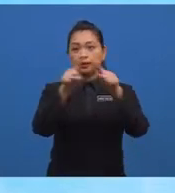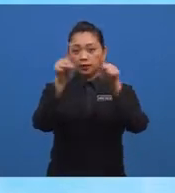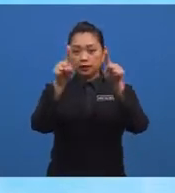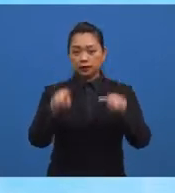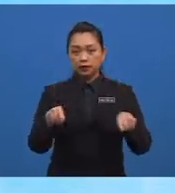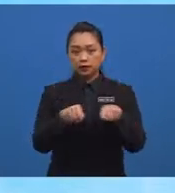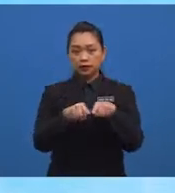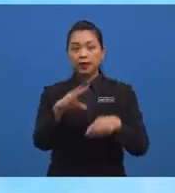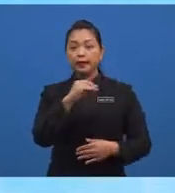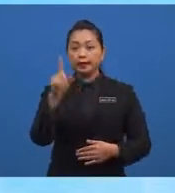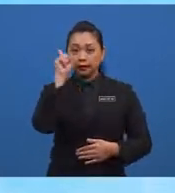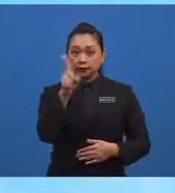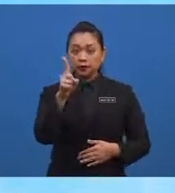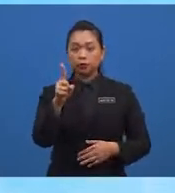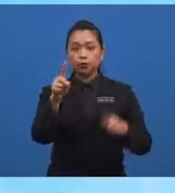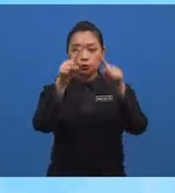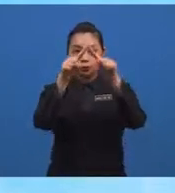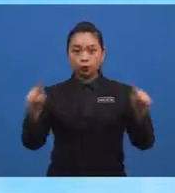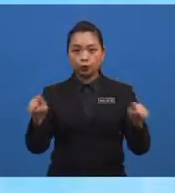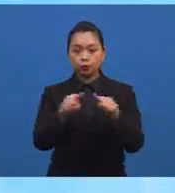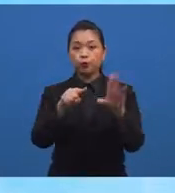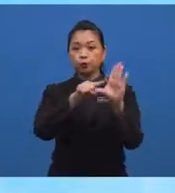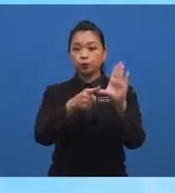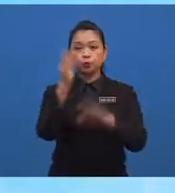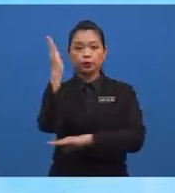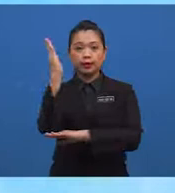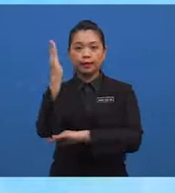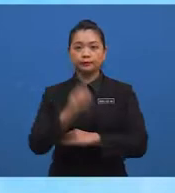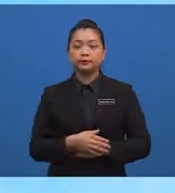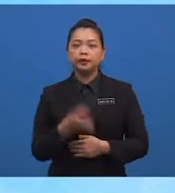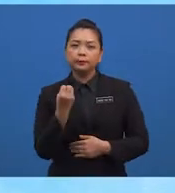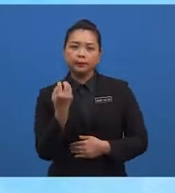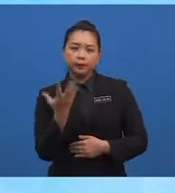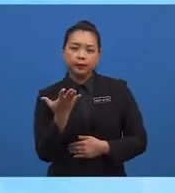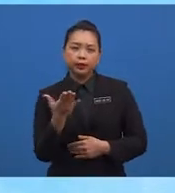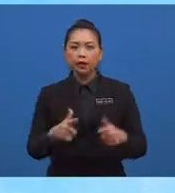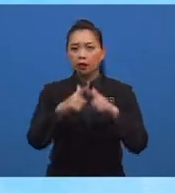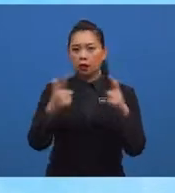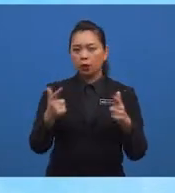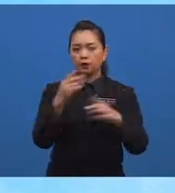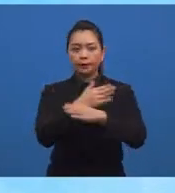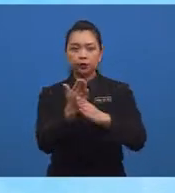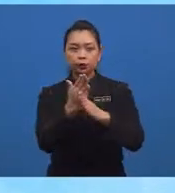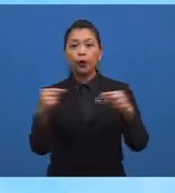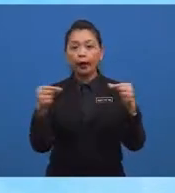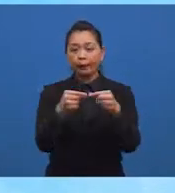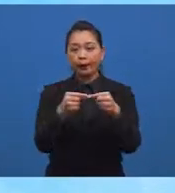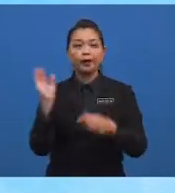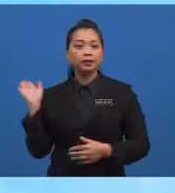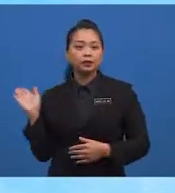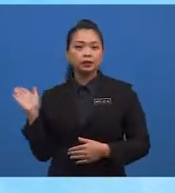empat tepat dan sebuah segitiga bersudut tegak. Berapakah luas bentuk gabungan